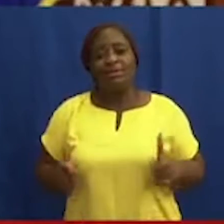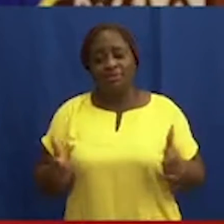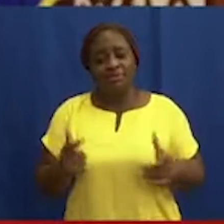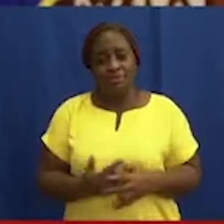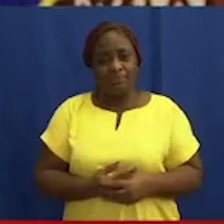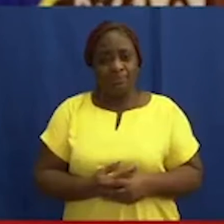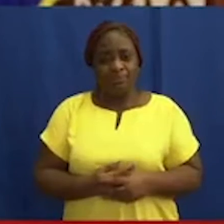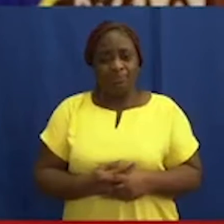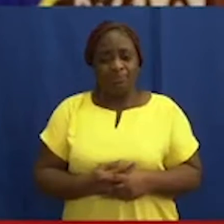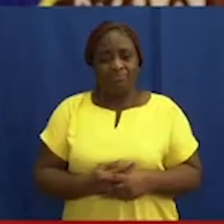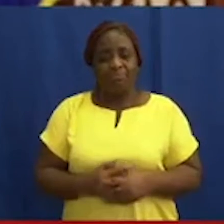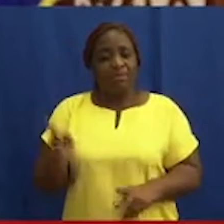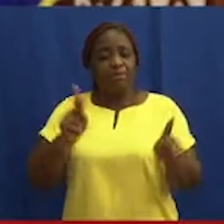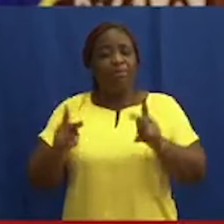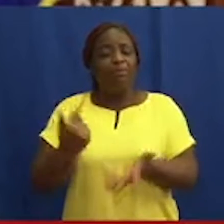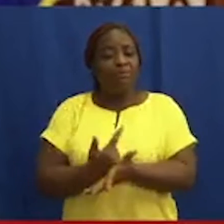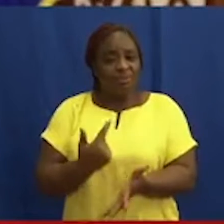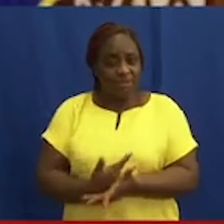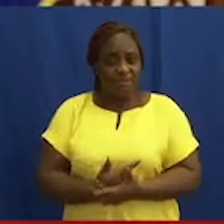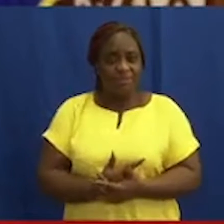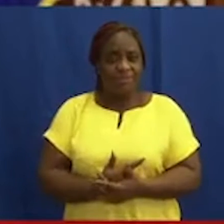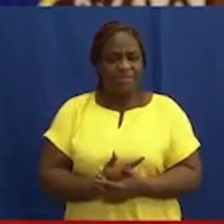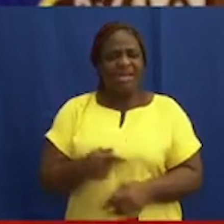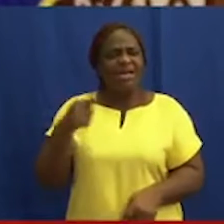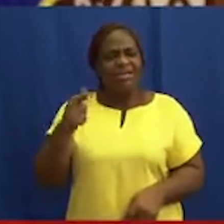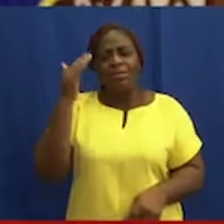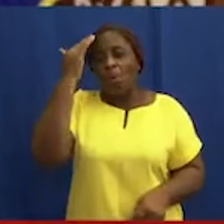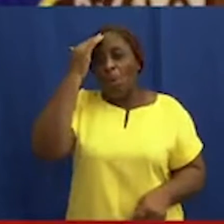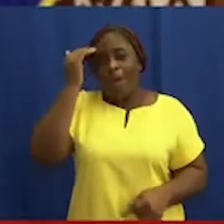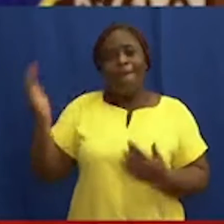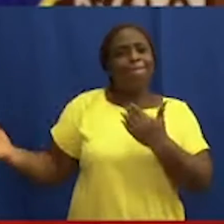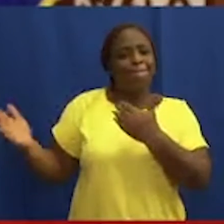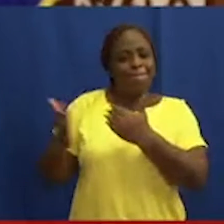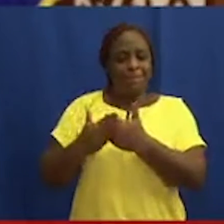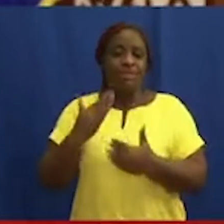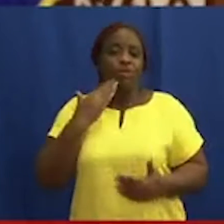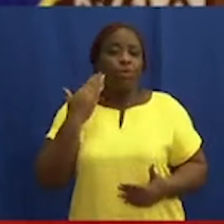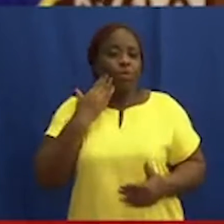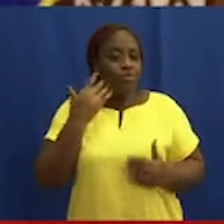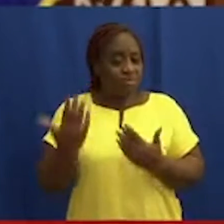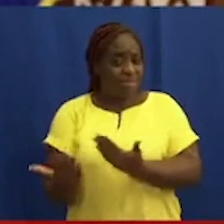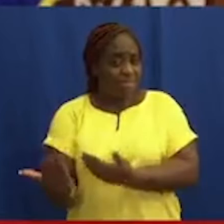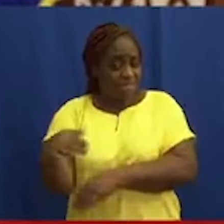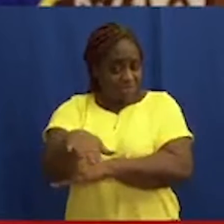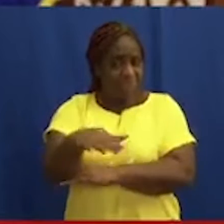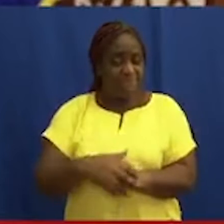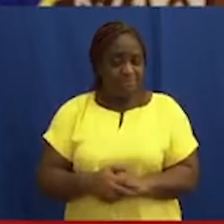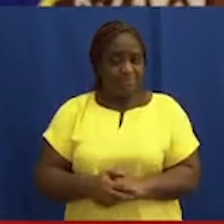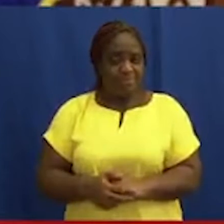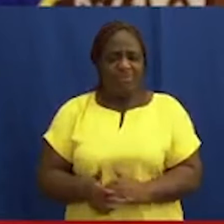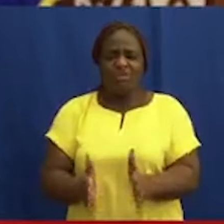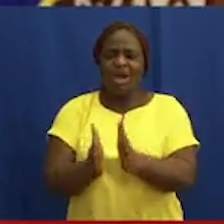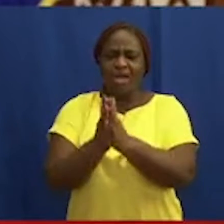fellow Ghanaians wanda yake haɗe mu waje daya mu anan ƙasar Ghana